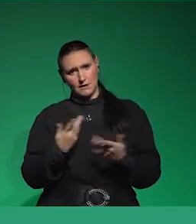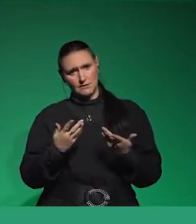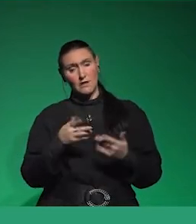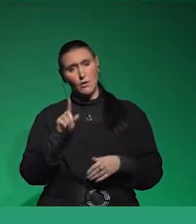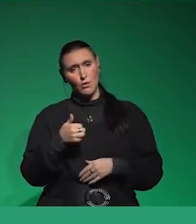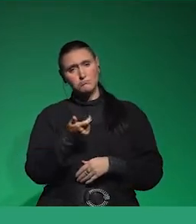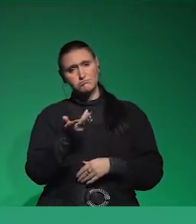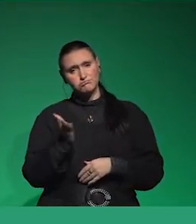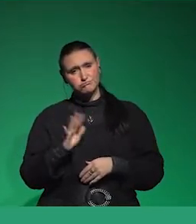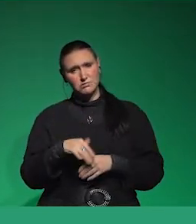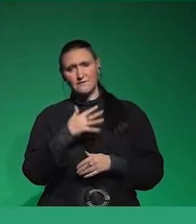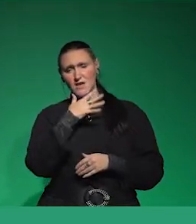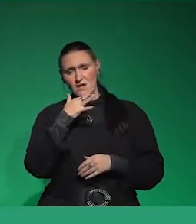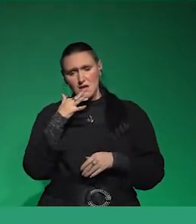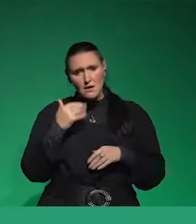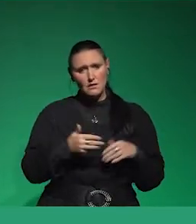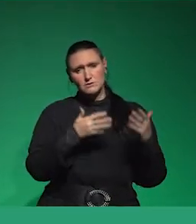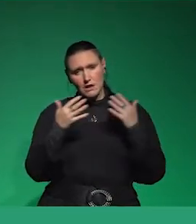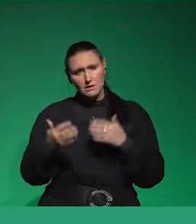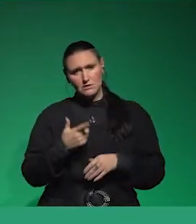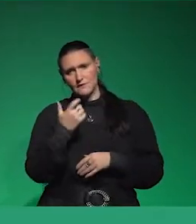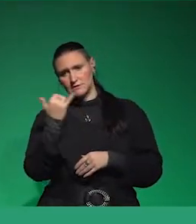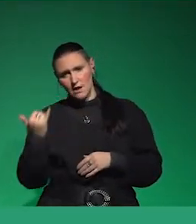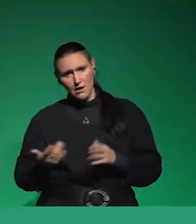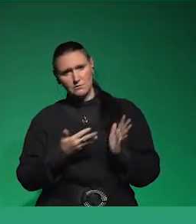wie wir ja auch vorher schon gehört haben.